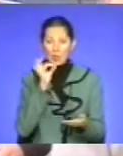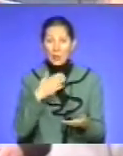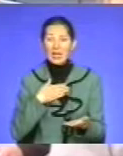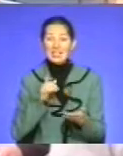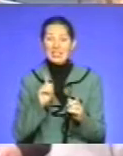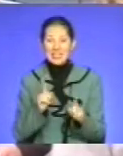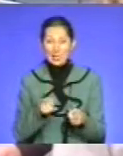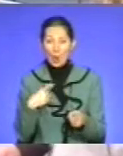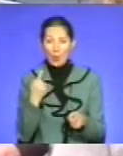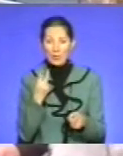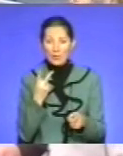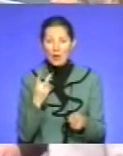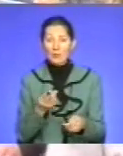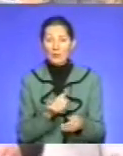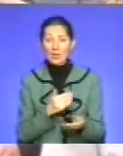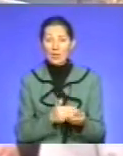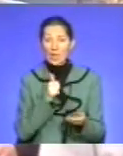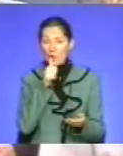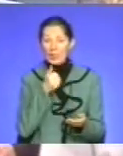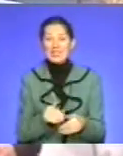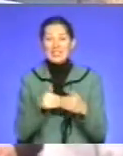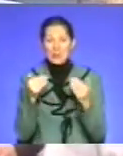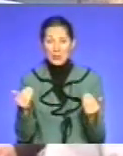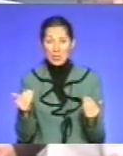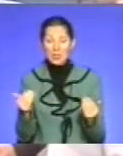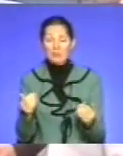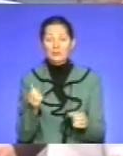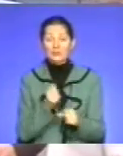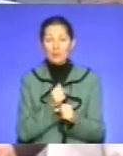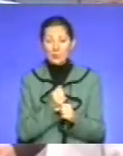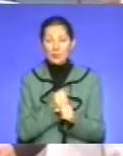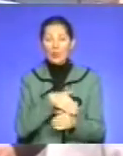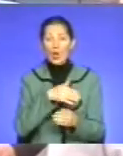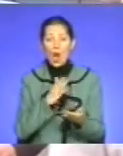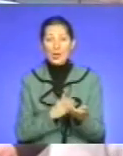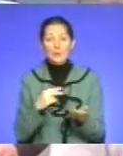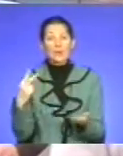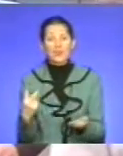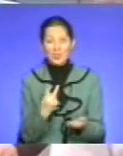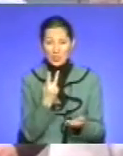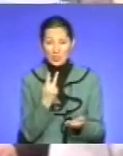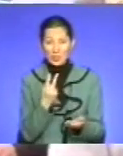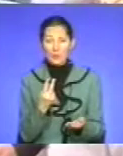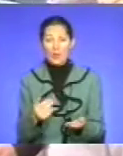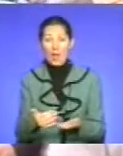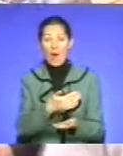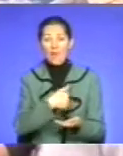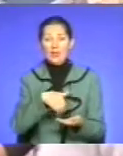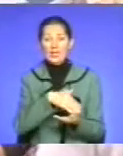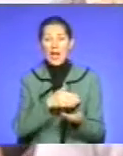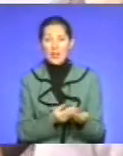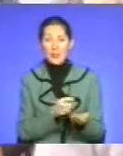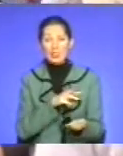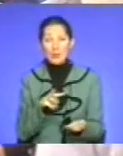області за два останні роки збільшили вал виробництва хліба майже вдвічі. Тобто вал хліба в області із